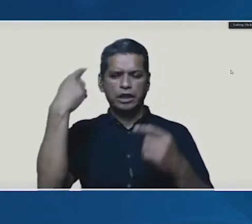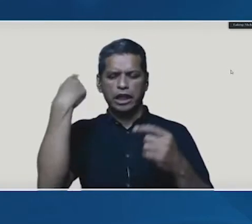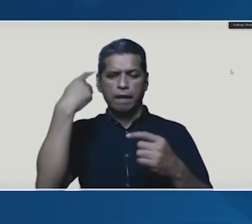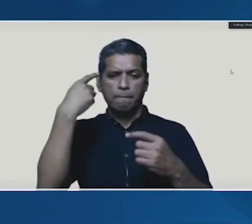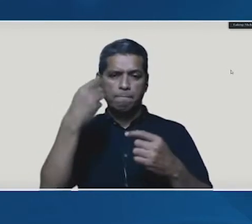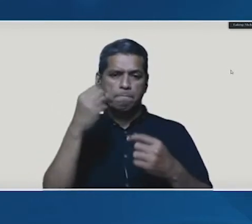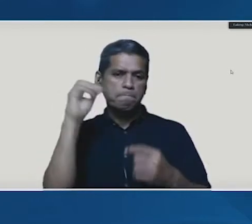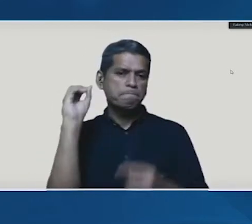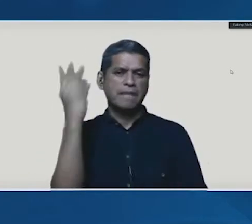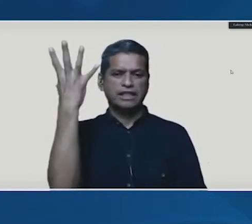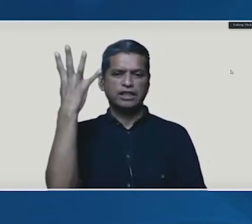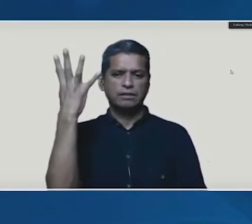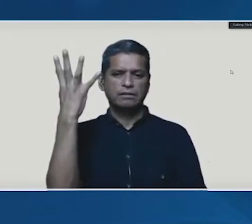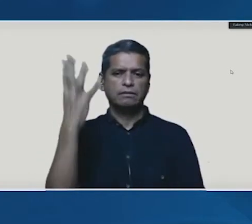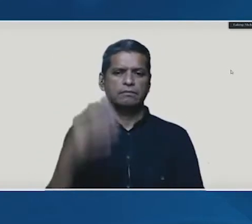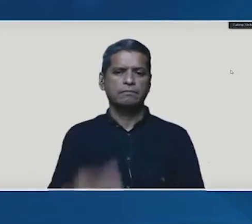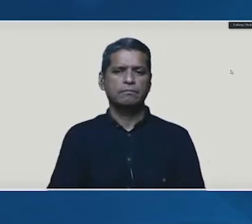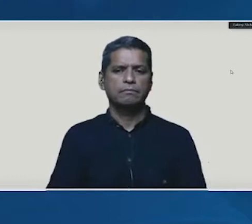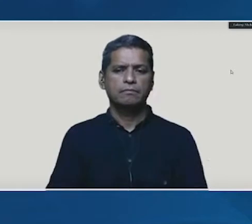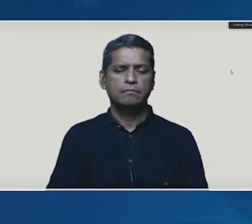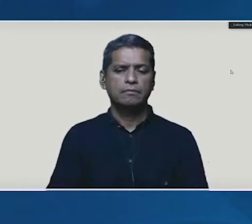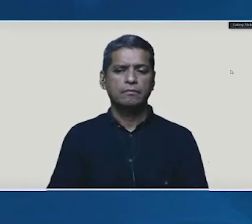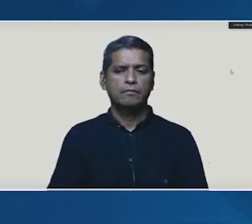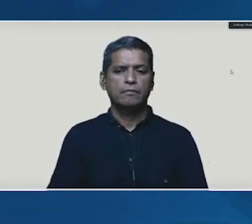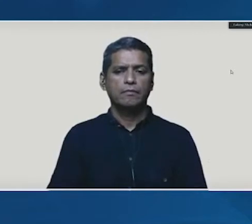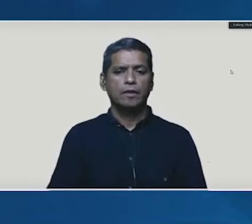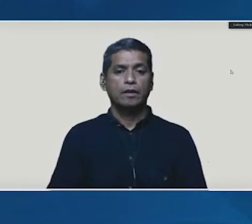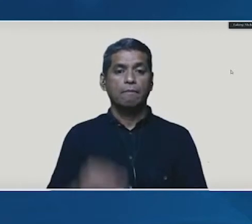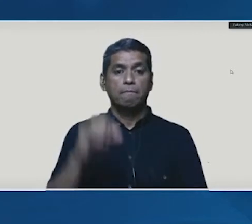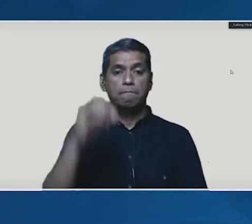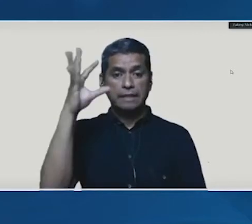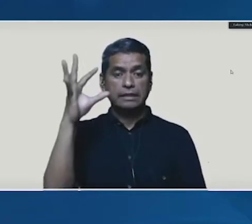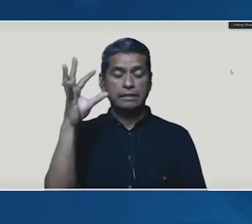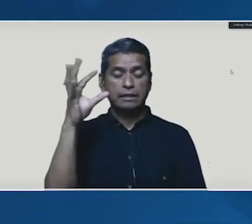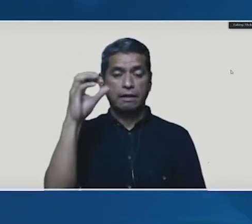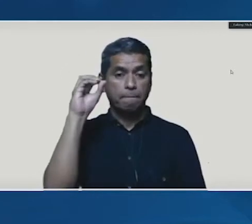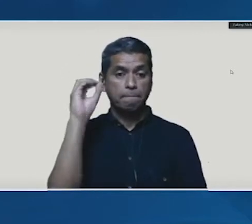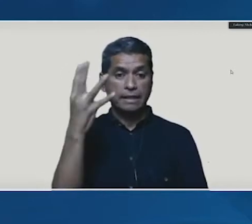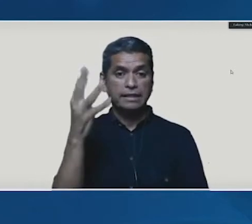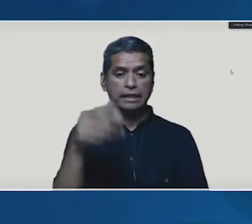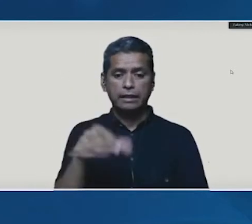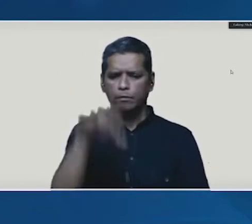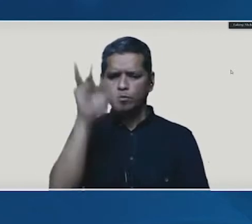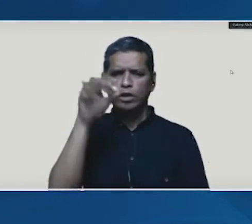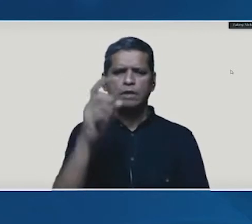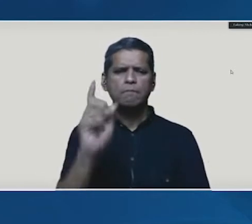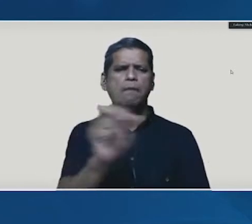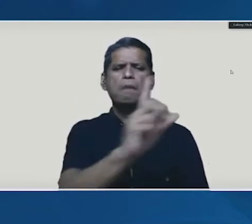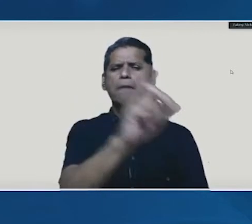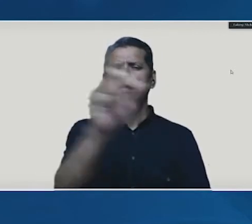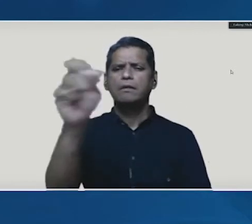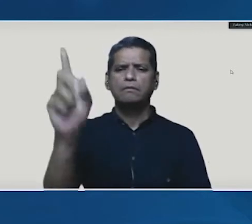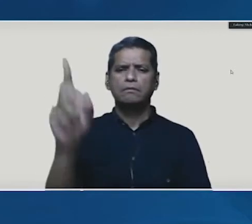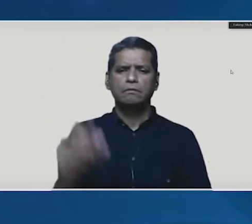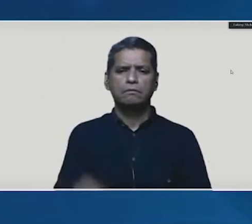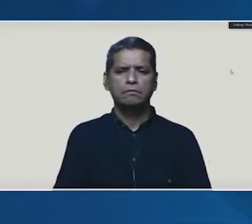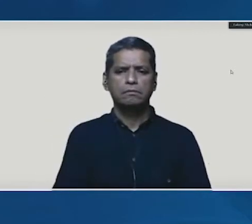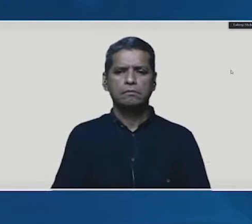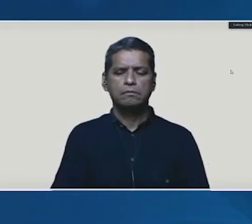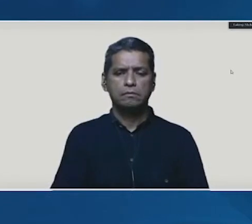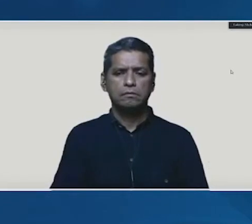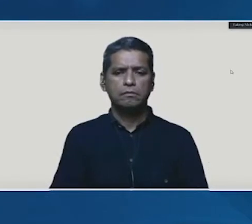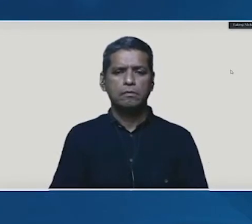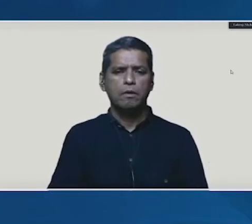arkeologi emas itu ditemukan dimana-mana di babilon ditemukan dalam penggalian itu bahwa